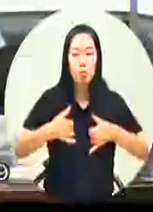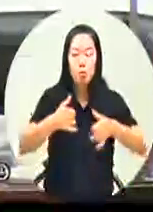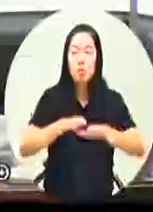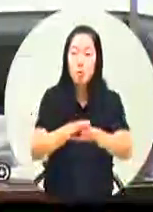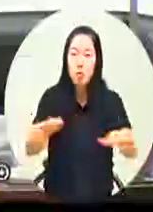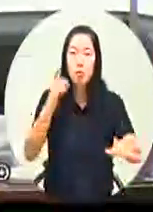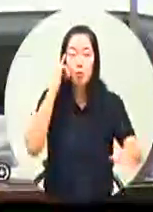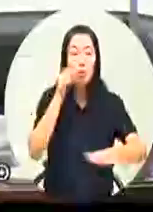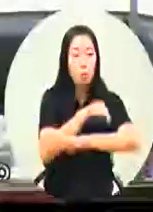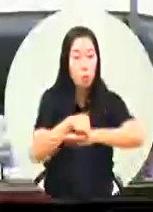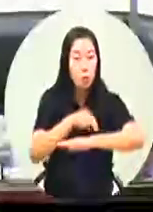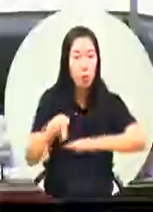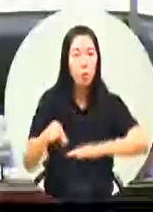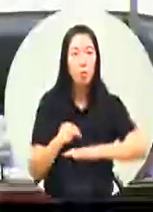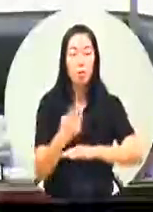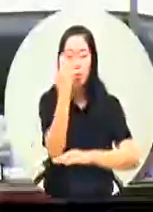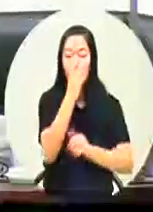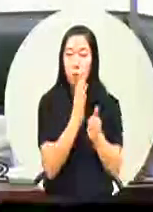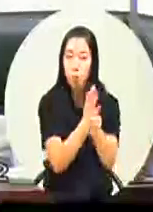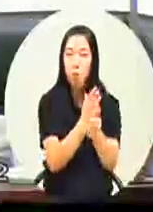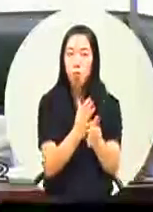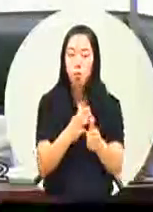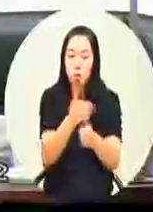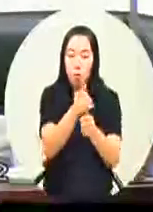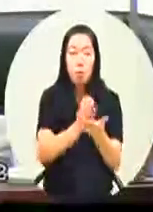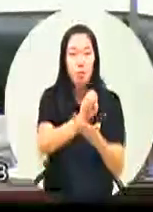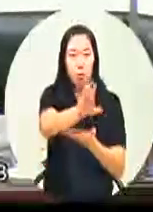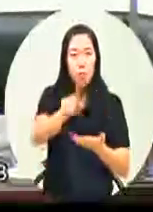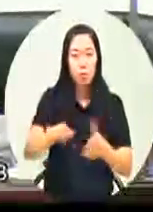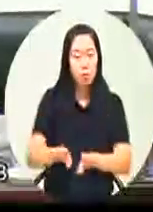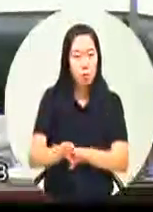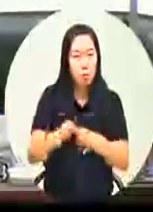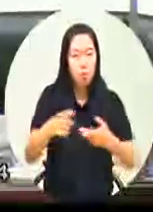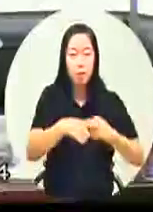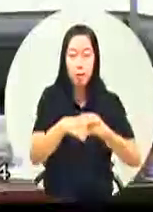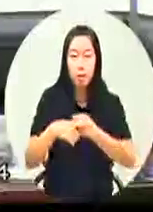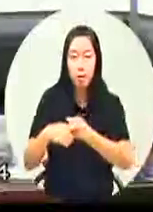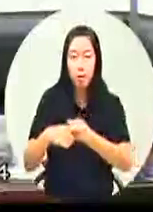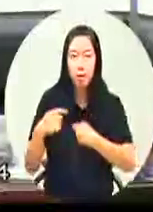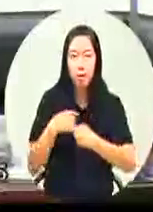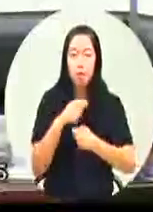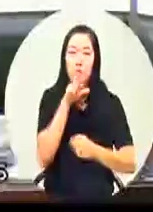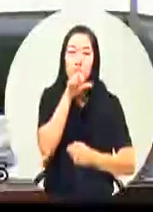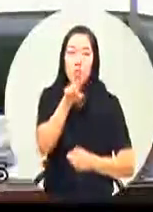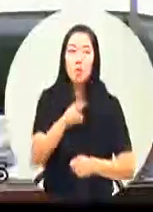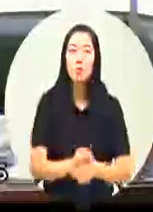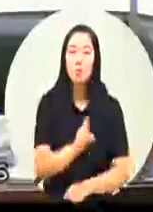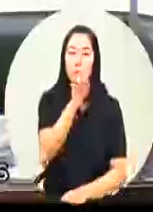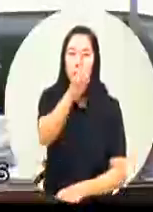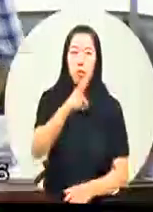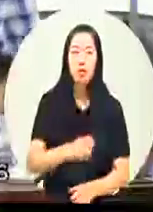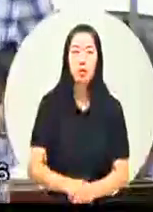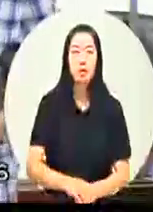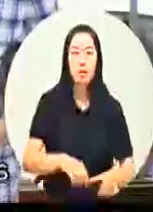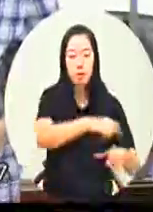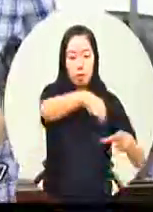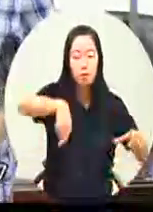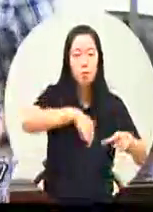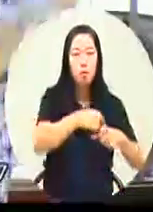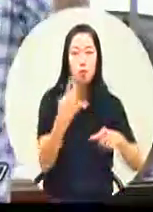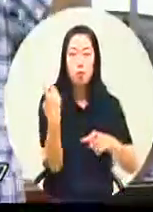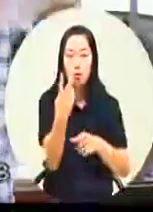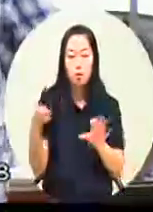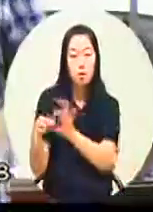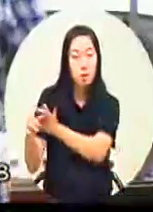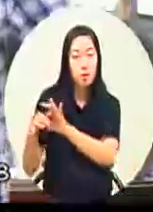的顾问报告总报告。然后是开始研究的，我们所谓叫一环两连接，对不对？